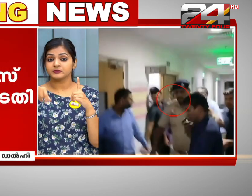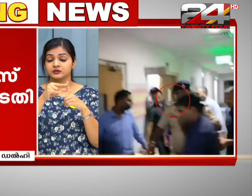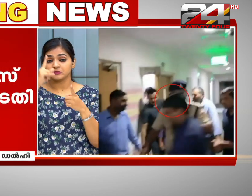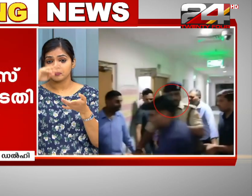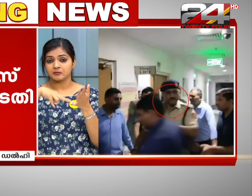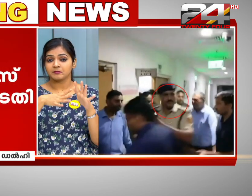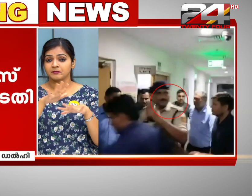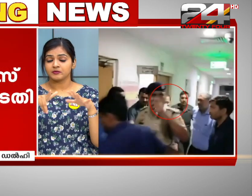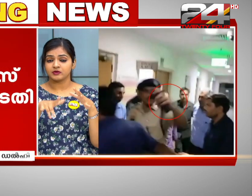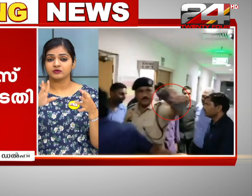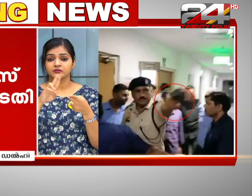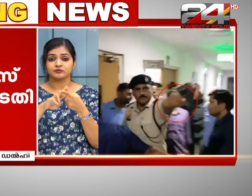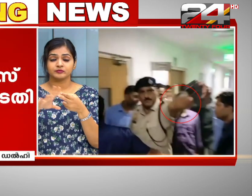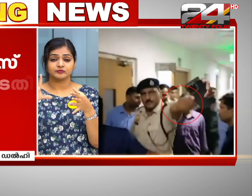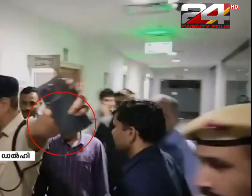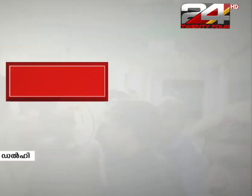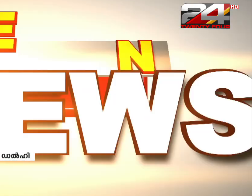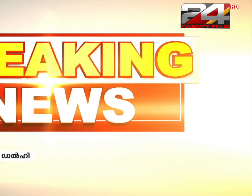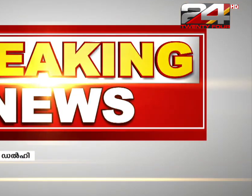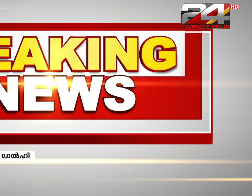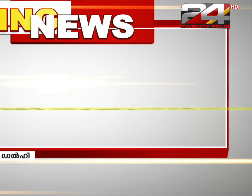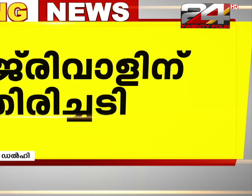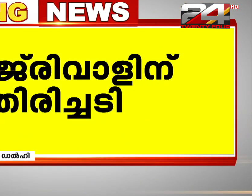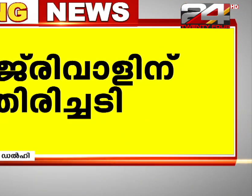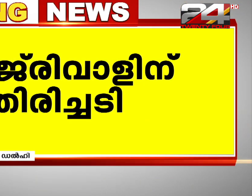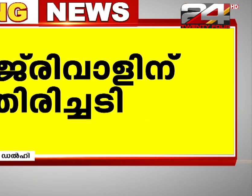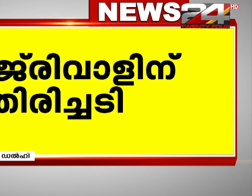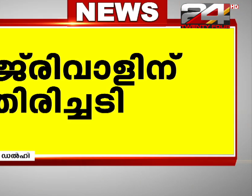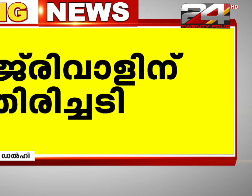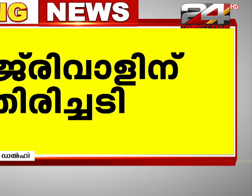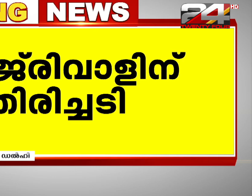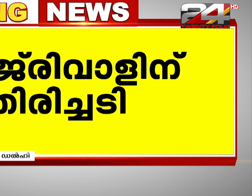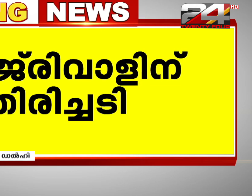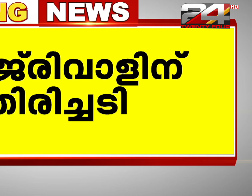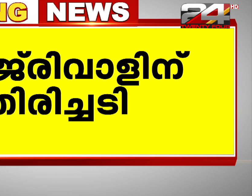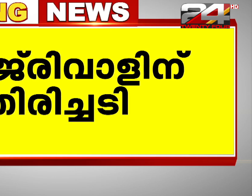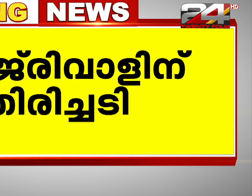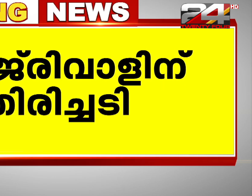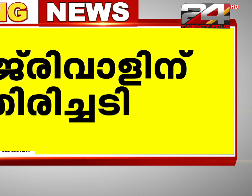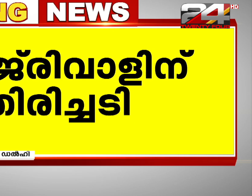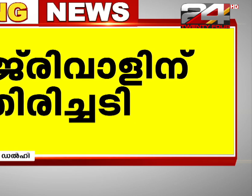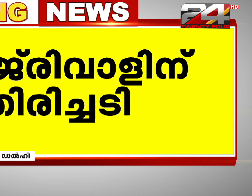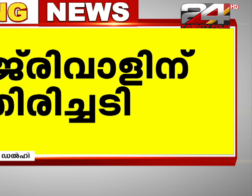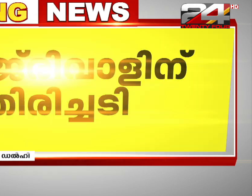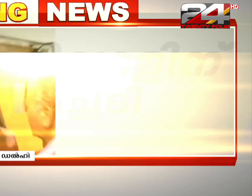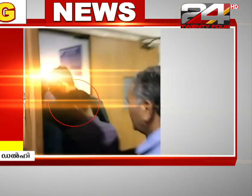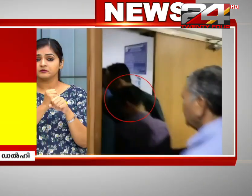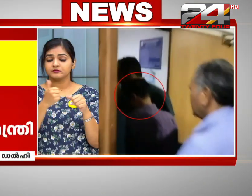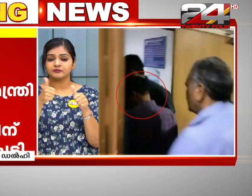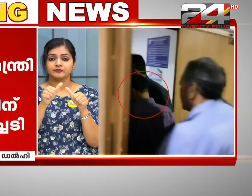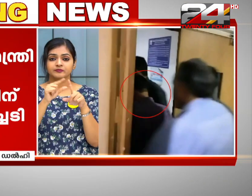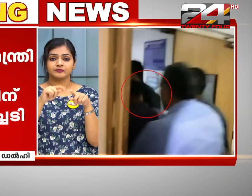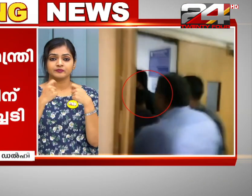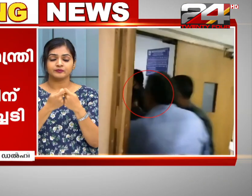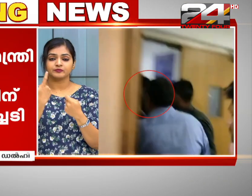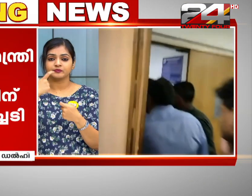പദ്ധതിയുടെ ഭാഗമായാണ്, ഗൂഢാലോചനയുടെ ഭാഗമായാണ് ജയിൽ അധികൃതർ അദ്ദേഹത്തിന് ഇൻസുലിൻ നിഷേധിക്കുന്നതെന്നാണ് ആം ആദ്മി പാർട്ടിയുടെ ആരോപണം.